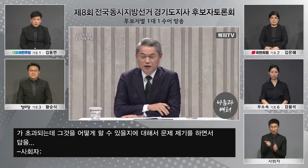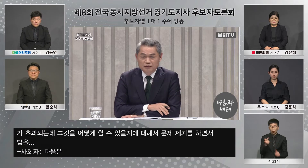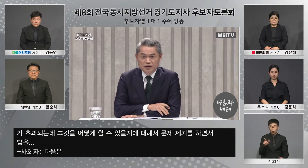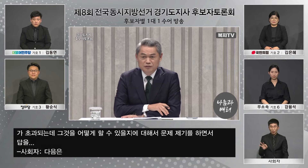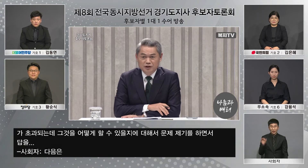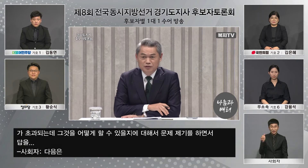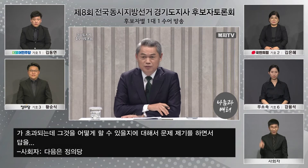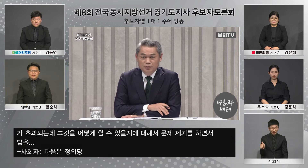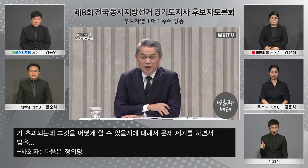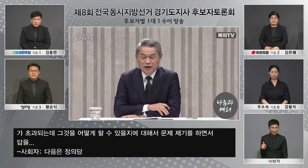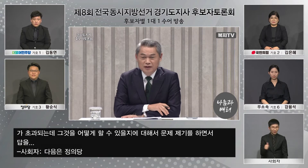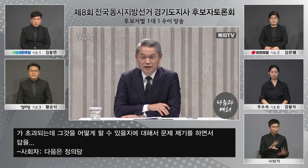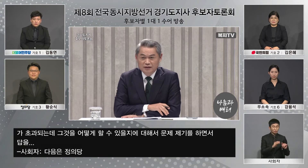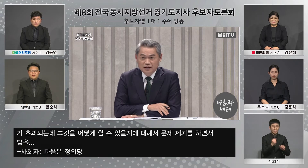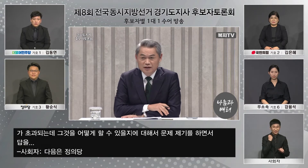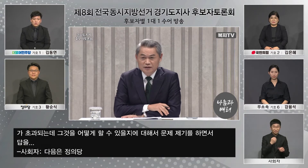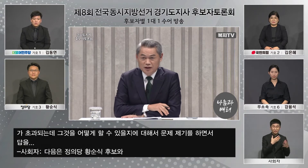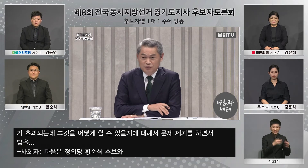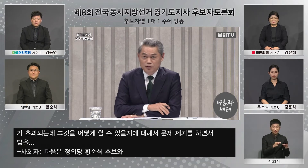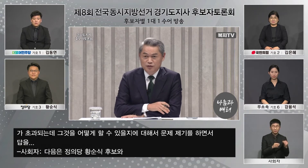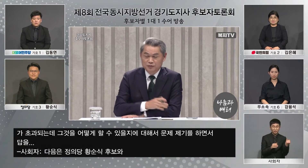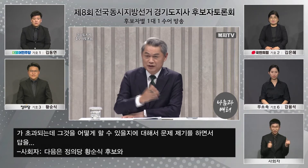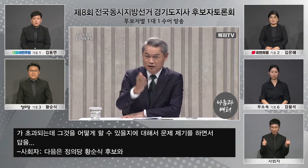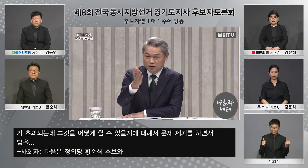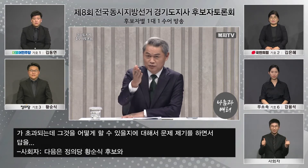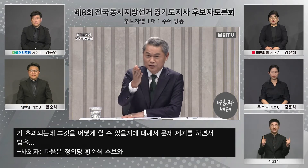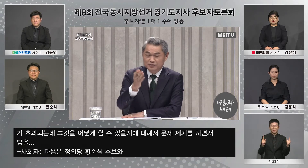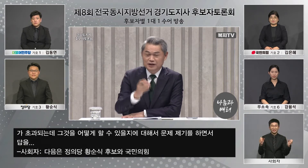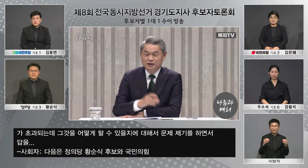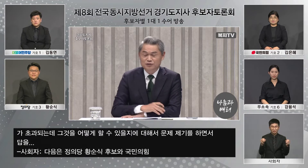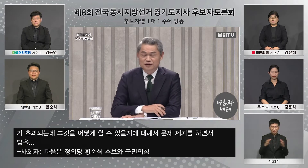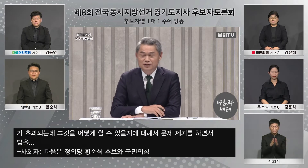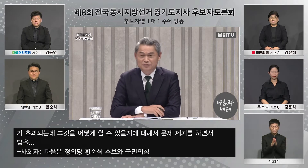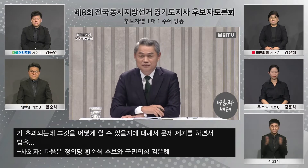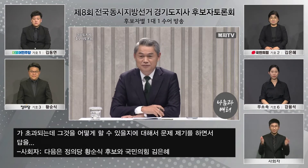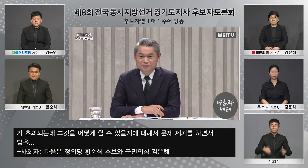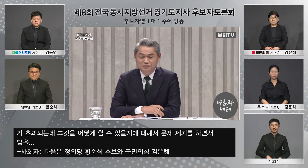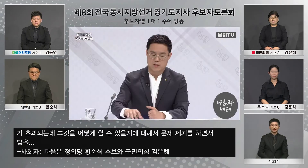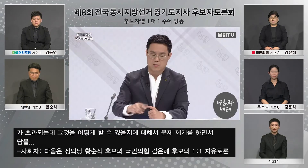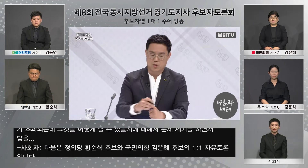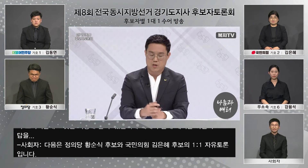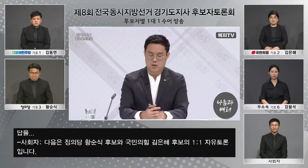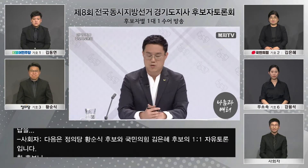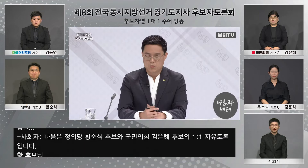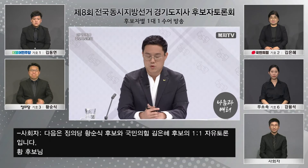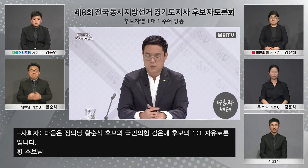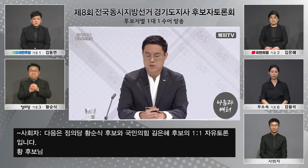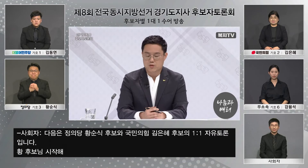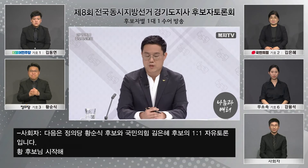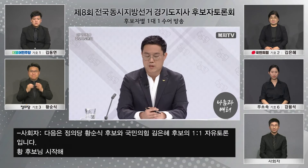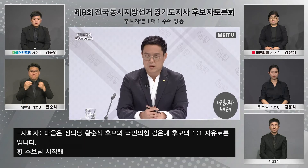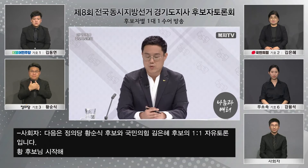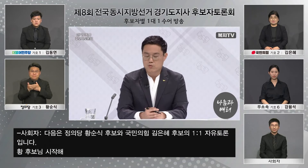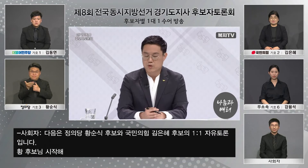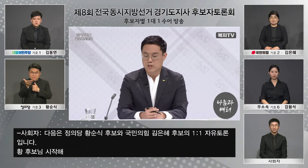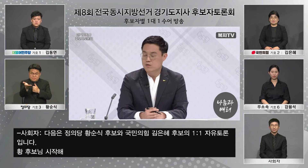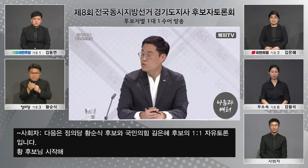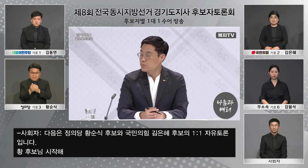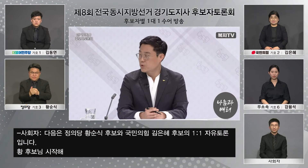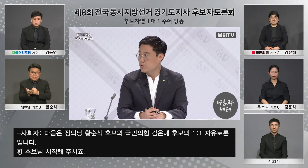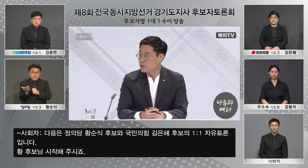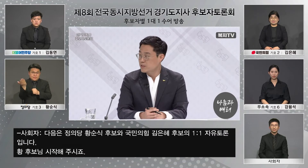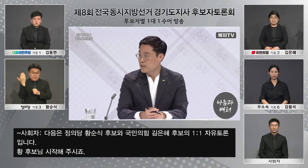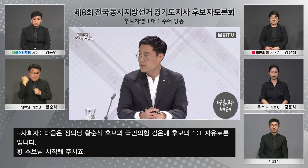후보와 국민의힘 김은혜 후보의 1대1 자유 토론입니다. 황 후보님 시작해 주시죠. 네, 김은혜 후보님께서 전에